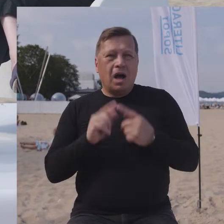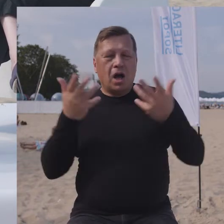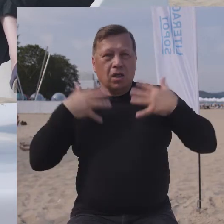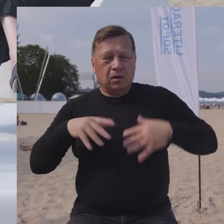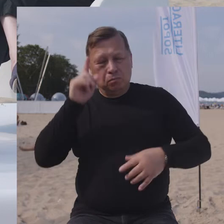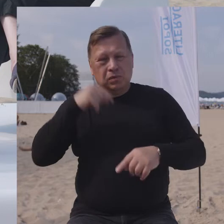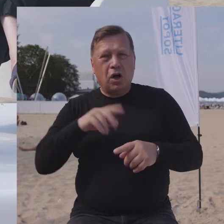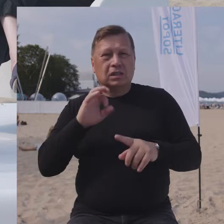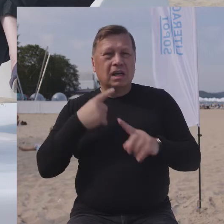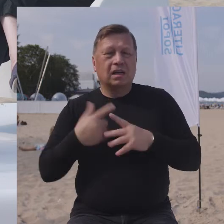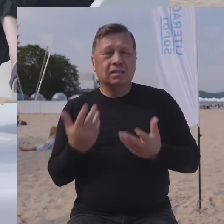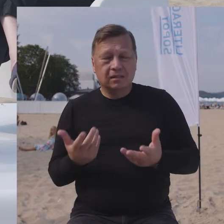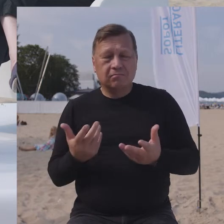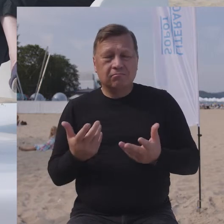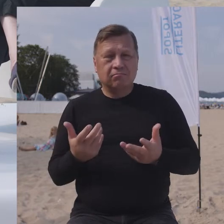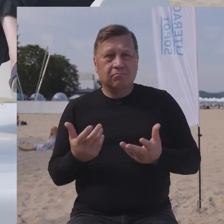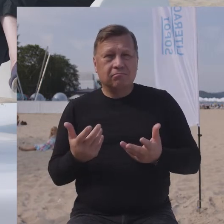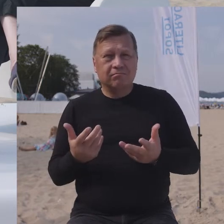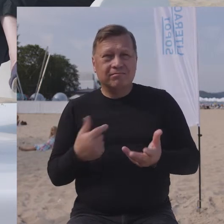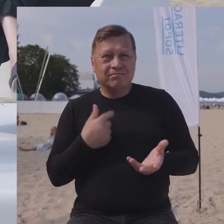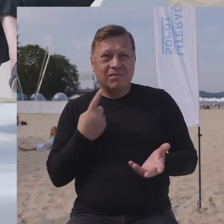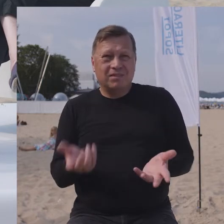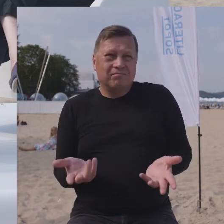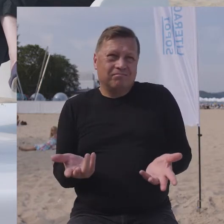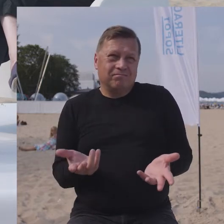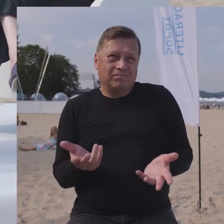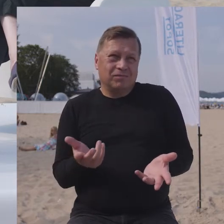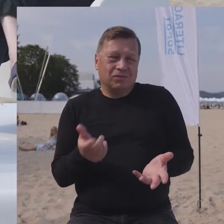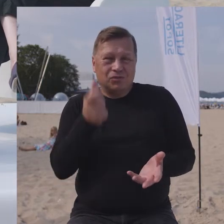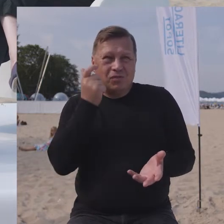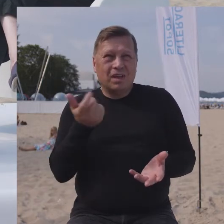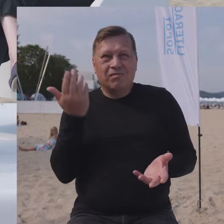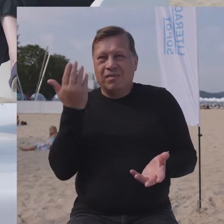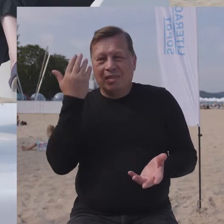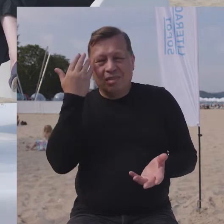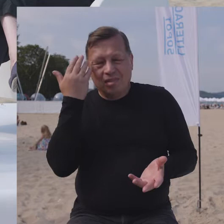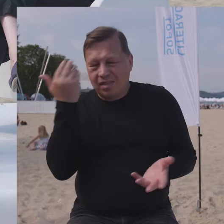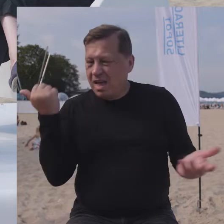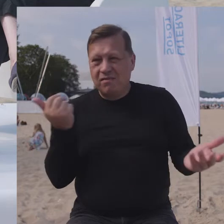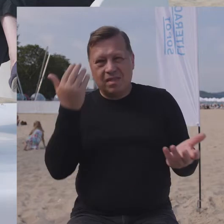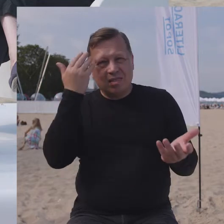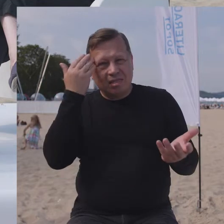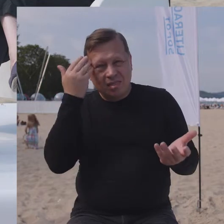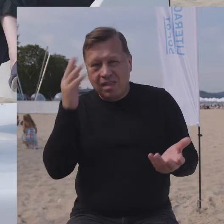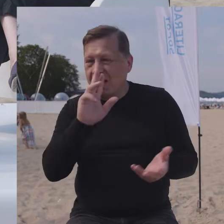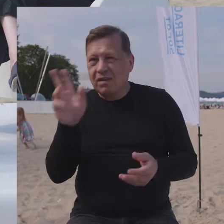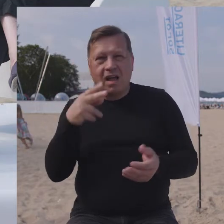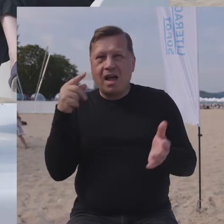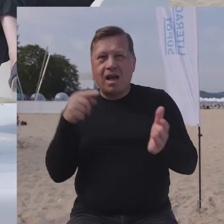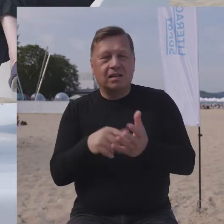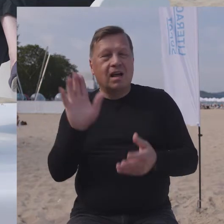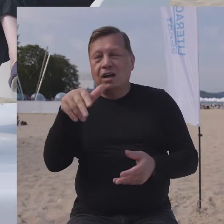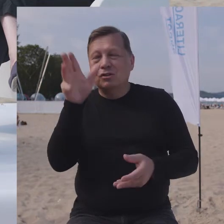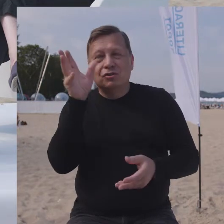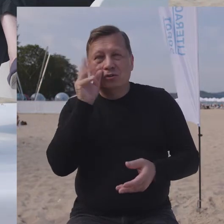tożsamości psychoseksualnej to nigdy człowiek nie wie. Nie zna dnia ani godziny. Człowiek idzie